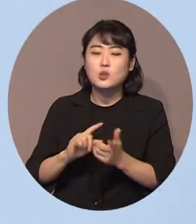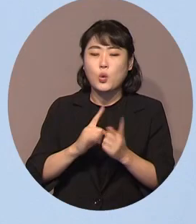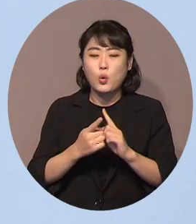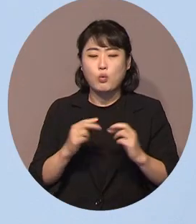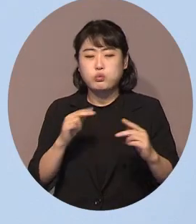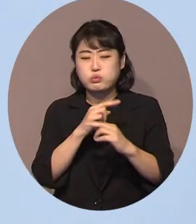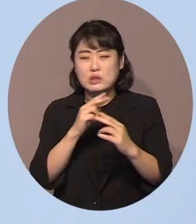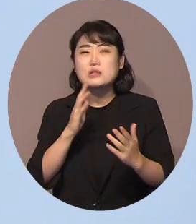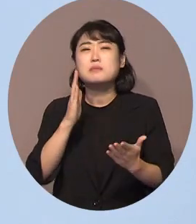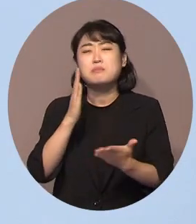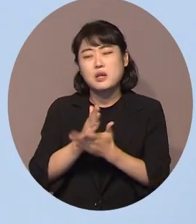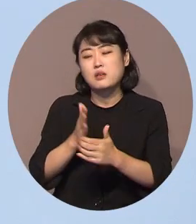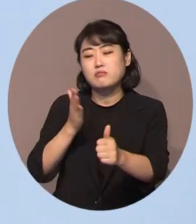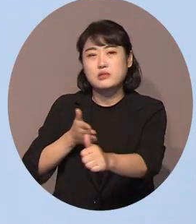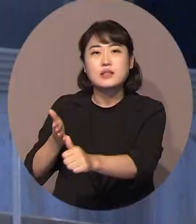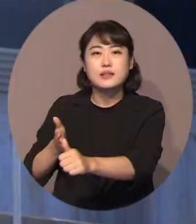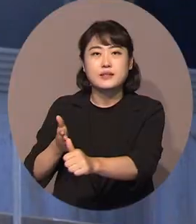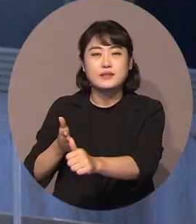자제해 줄 것을 호소했습니다